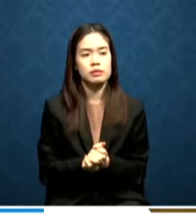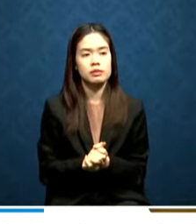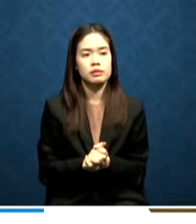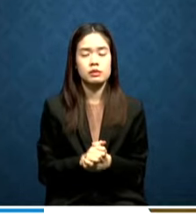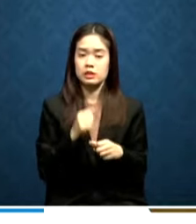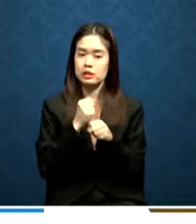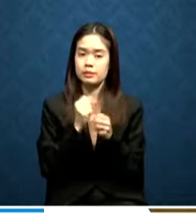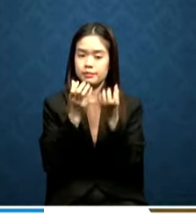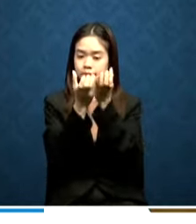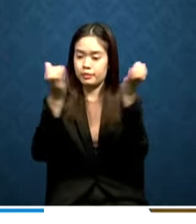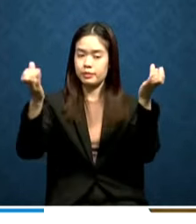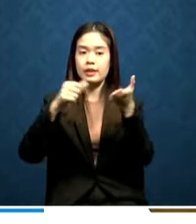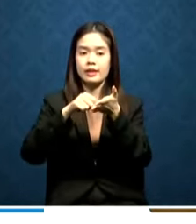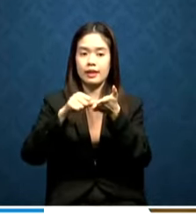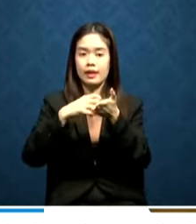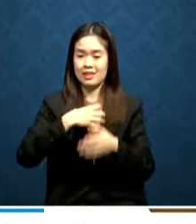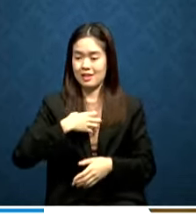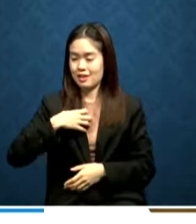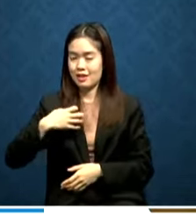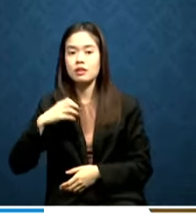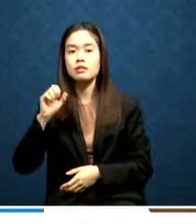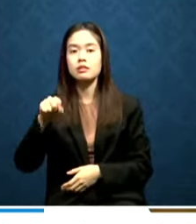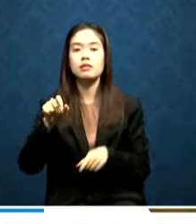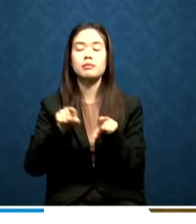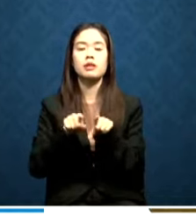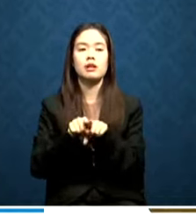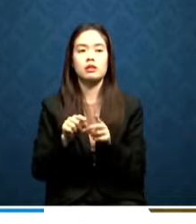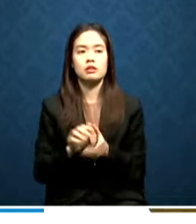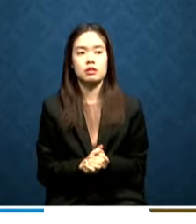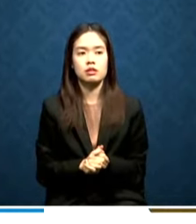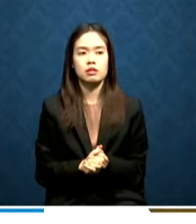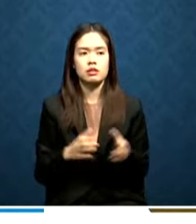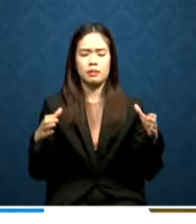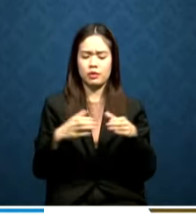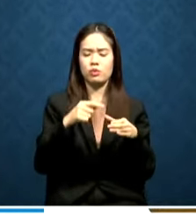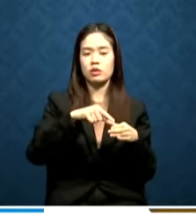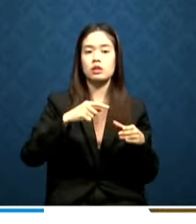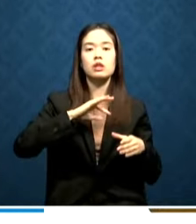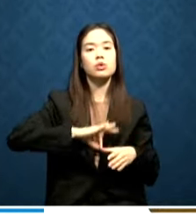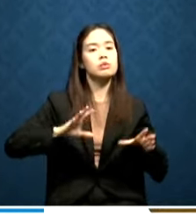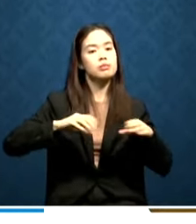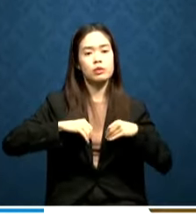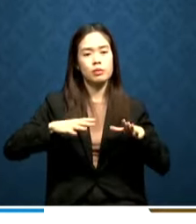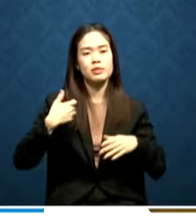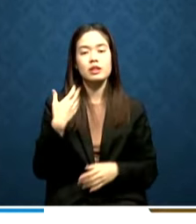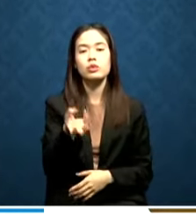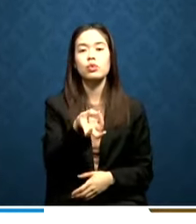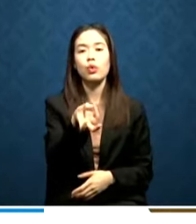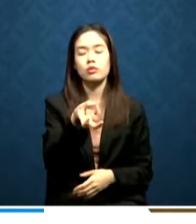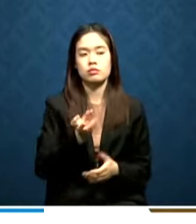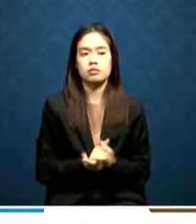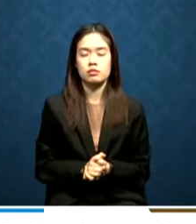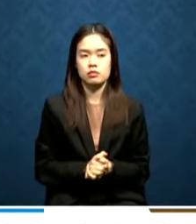ำรัฐธรรมนูญฉบับใหม่กันทั้งนั้นอีกฝ่ายเชื่อว่าจะมีน้อยมากนะครับเชื่อว่าจะมีน้อยมาก